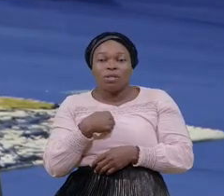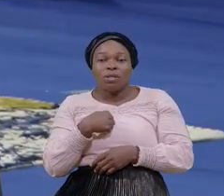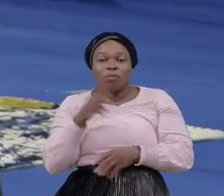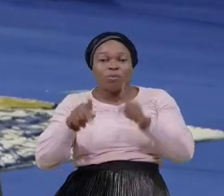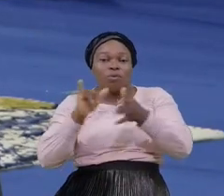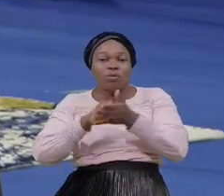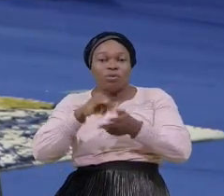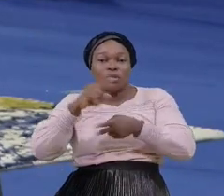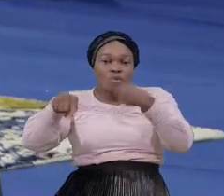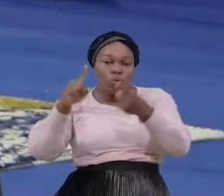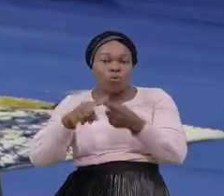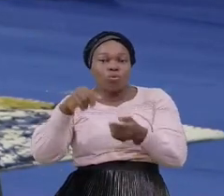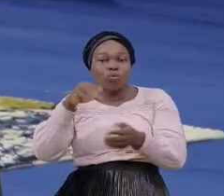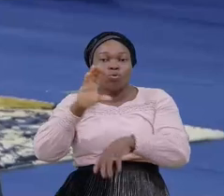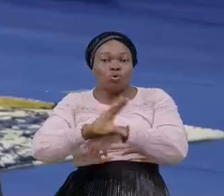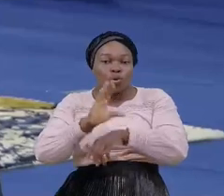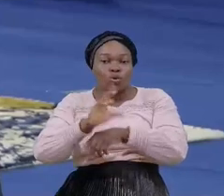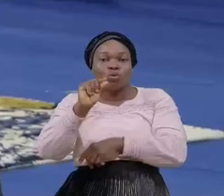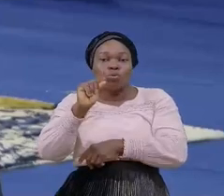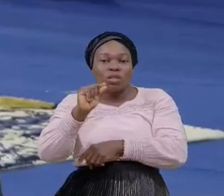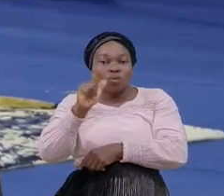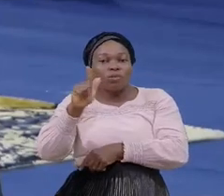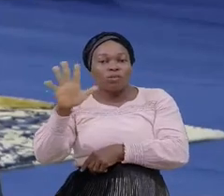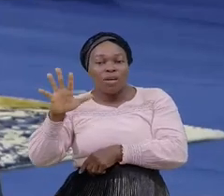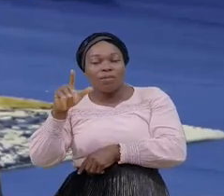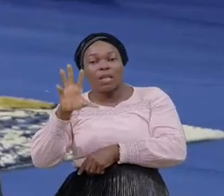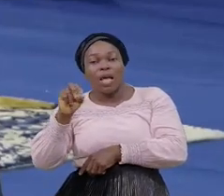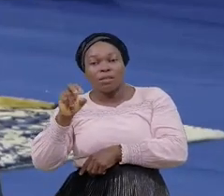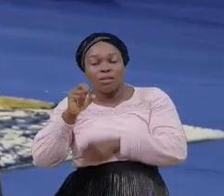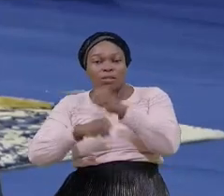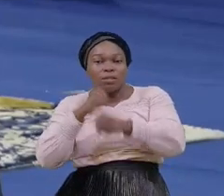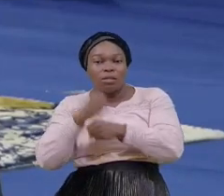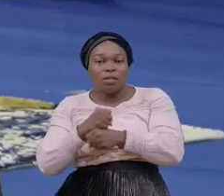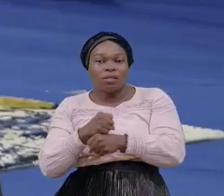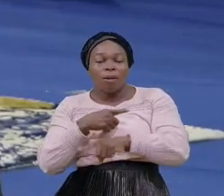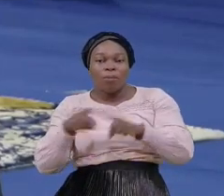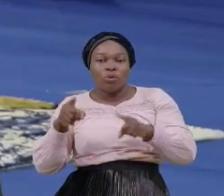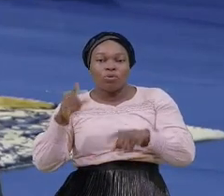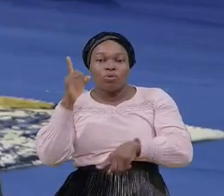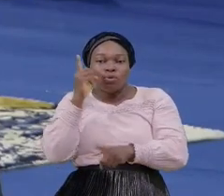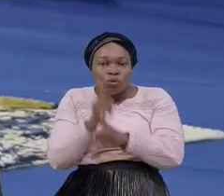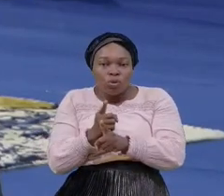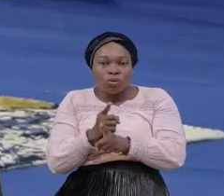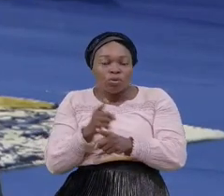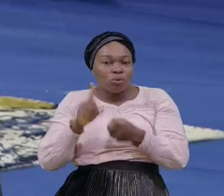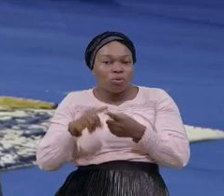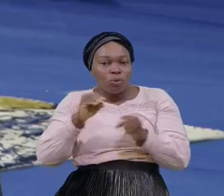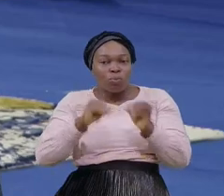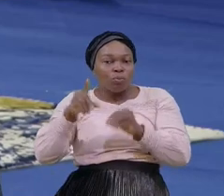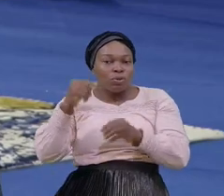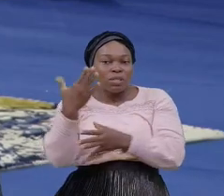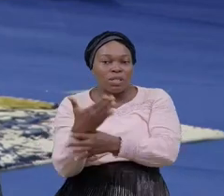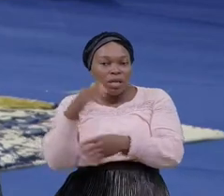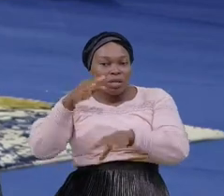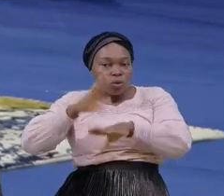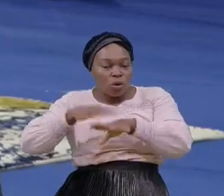pendant 20 ans, 25 ans. Que je vais le voir, qu'il me touche, qu'il mette la main, qu'il m'impose la main. Ah, mais qu'est-ce qui ne va